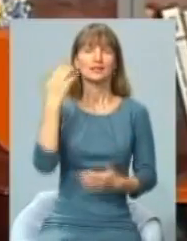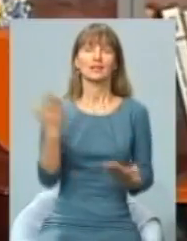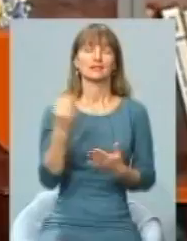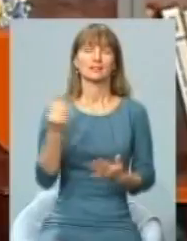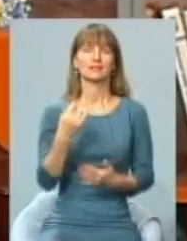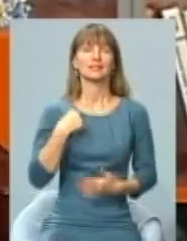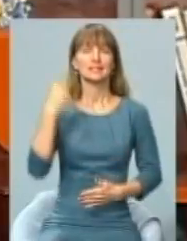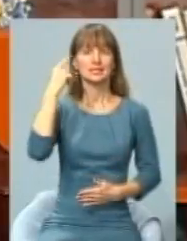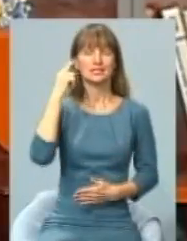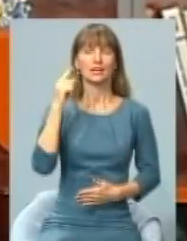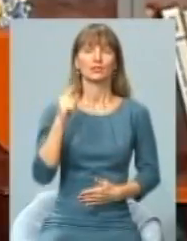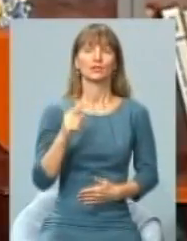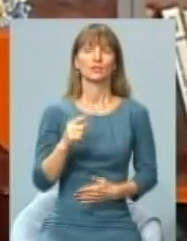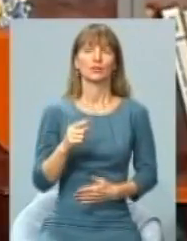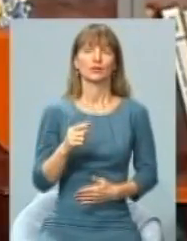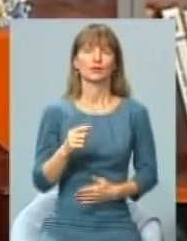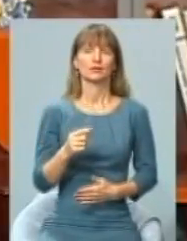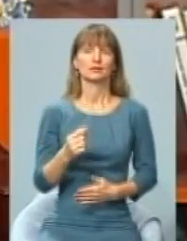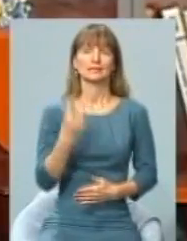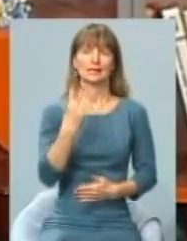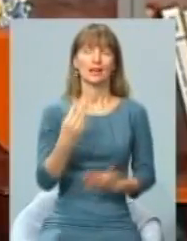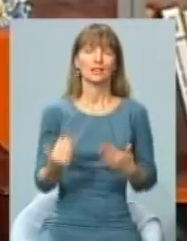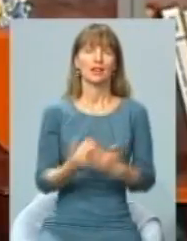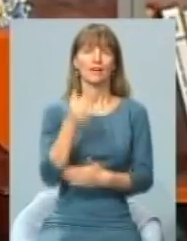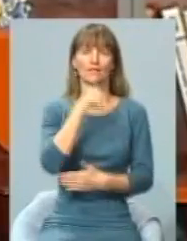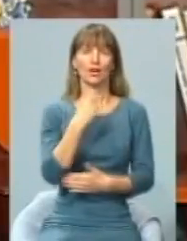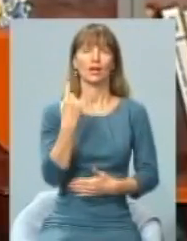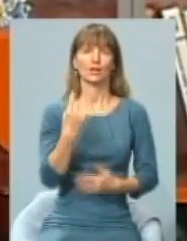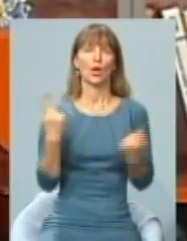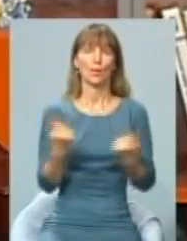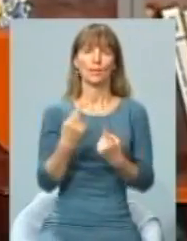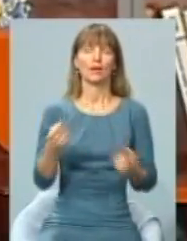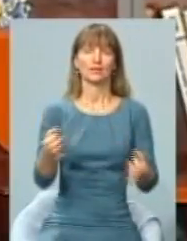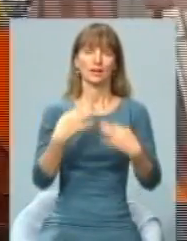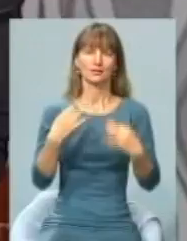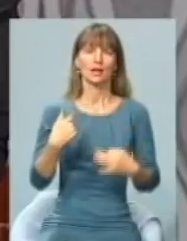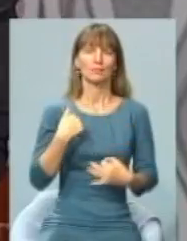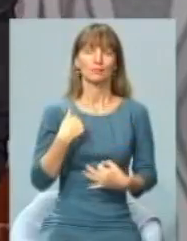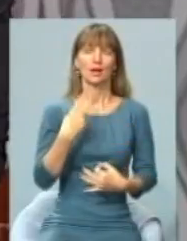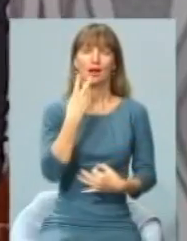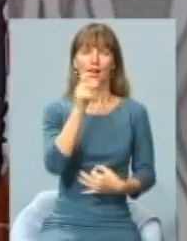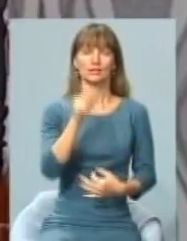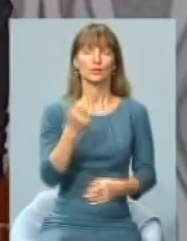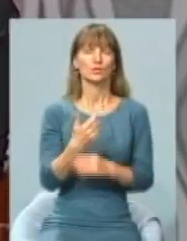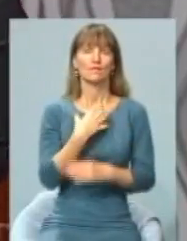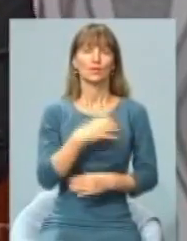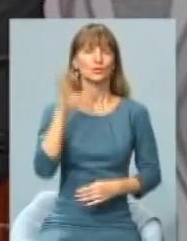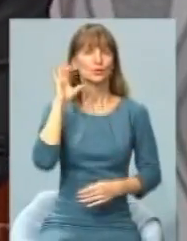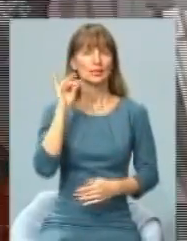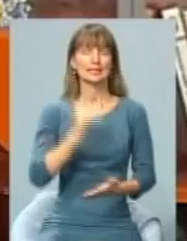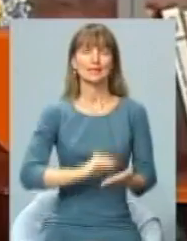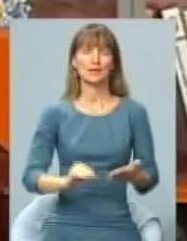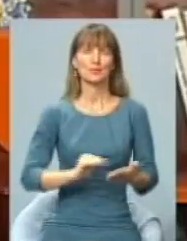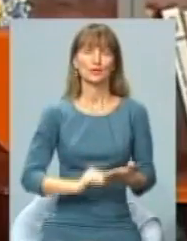цікаві. Я знаю 4 лайфхака, 3 новогодніх і 1 обичний. Говори. А ми глядачі дуже уважно слухаємо та